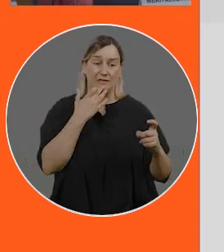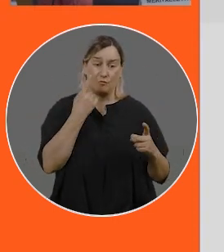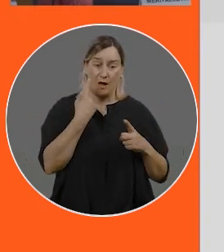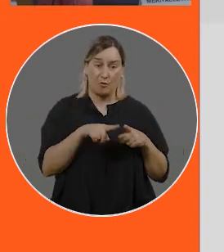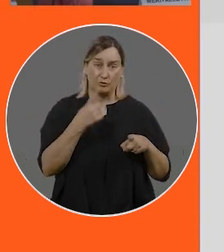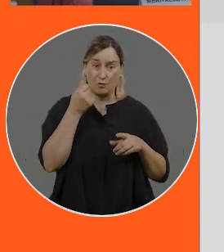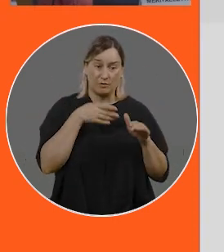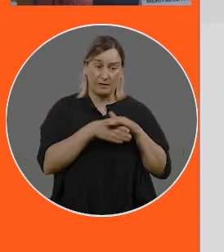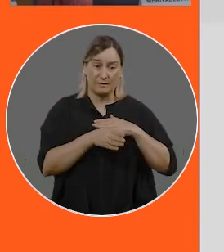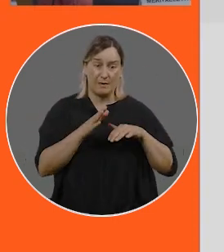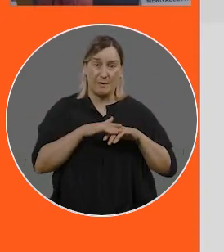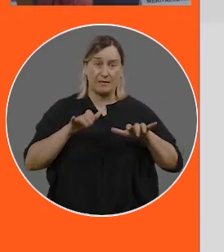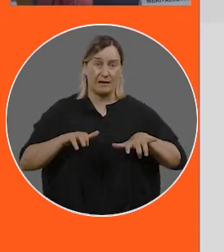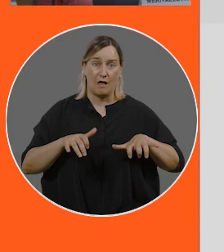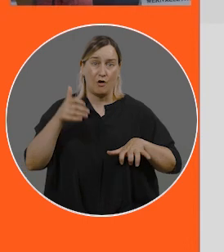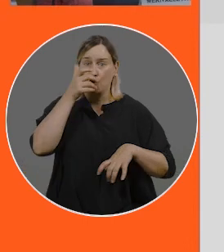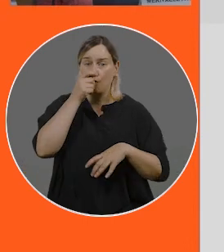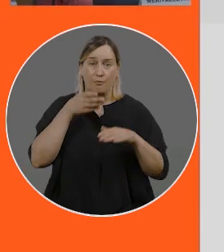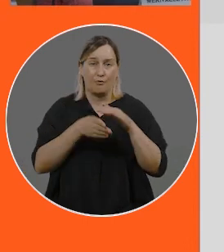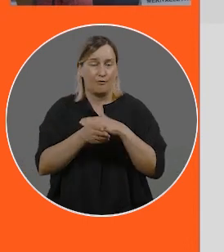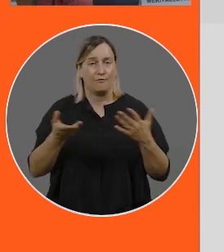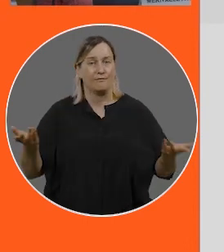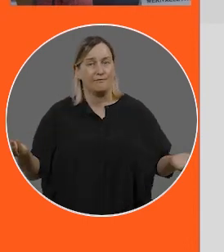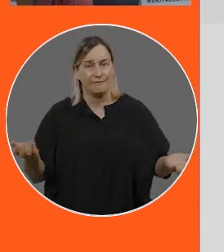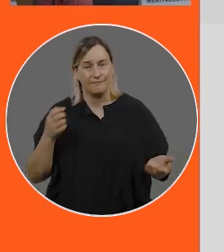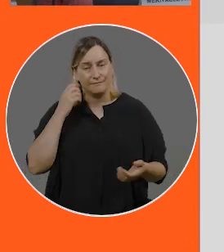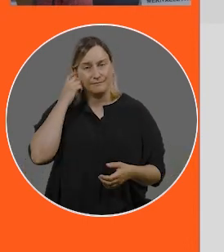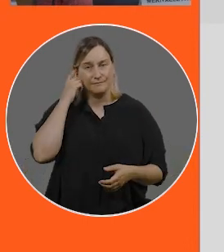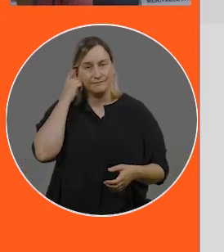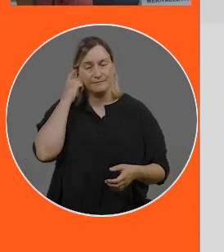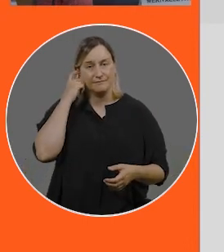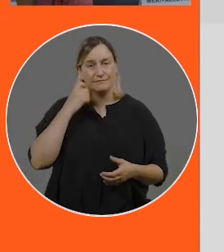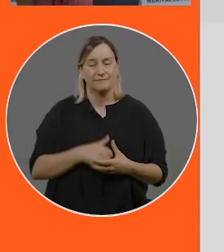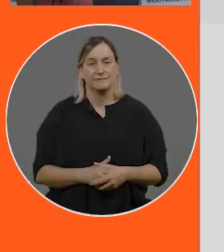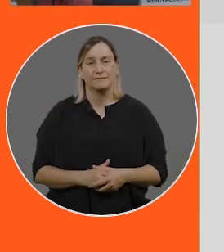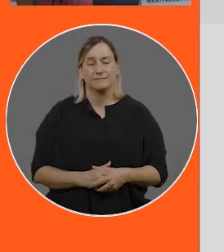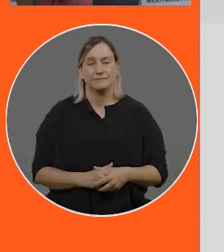per teclat, jo no m'hi podré col·locar.